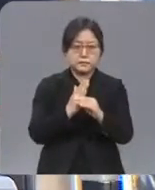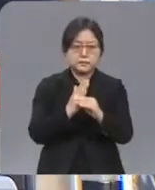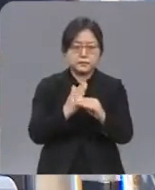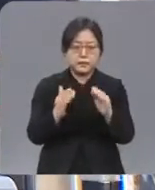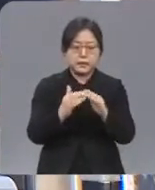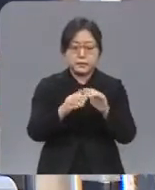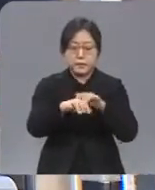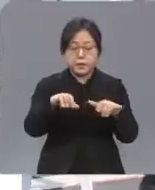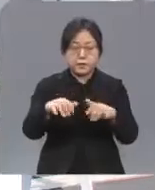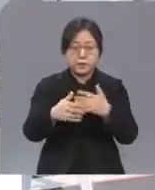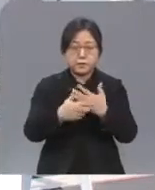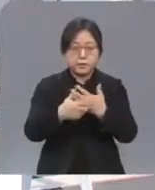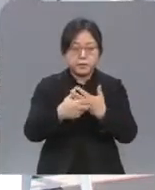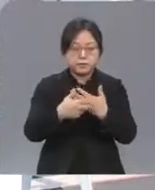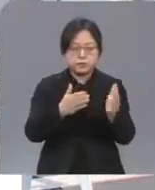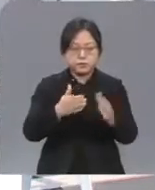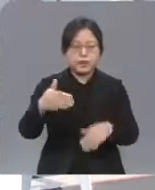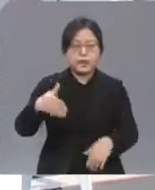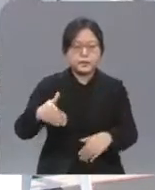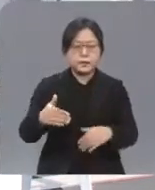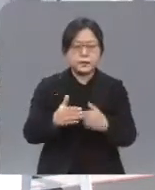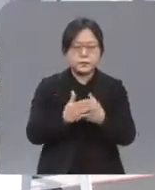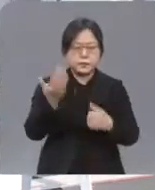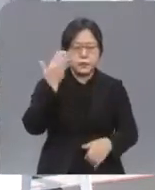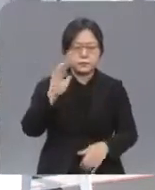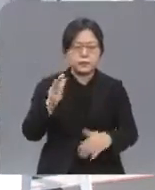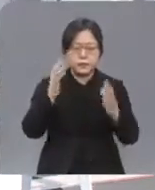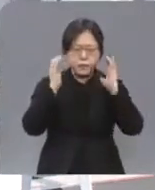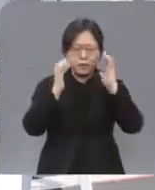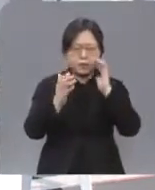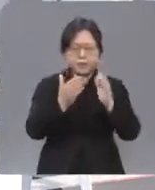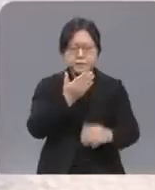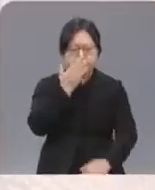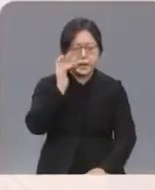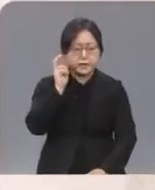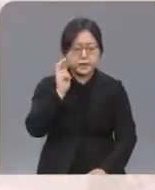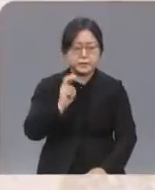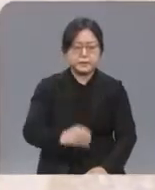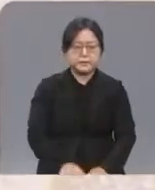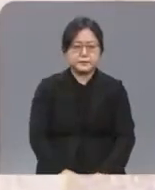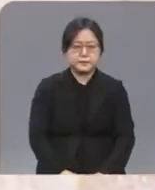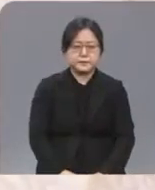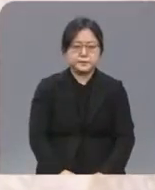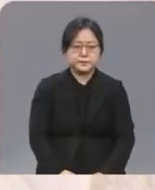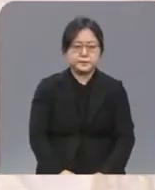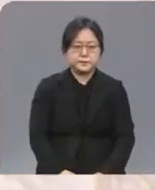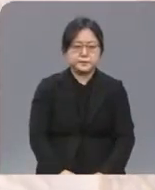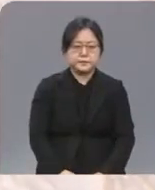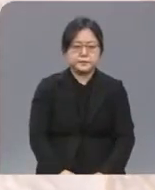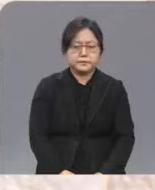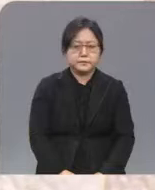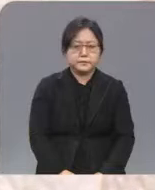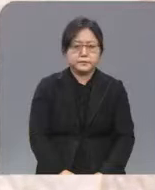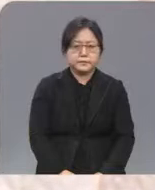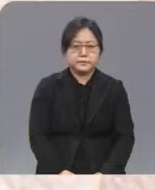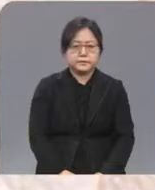동네 병의원들도 준비가 안 된 곳이 많아 당분간 혼선은 불가피할 것으로 보입니다. KBS 뉴스